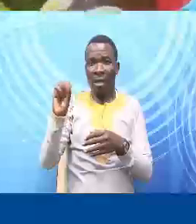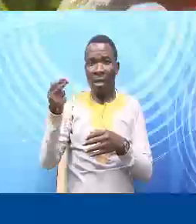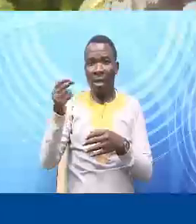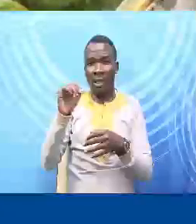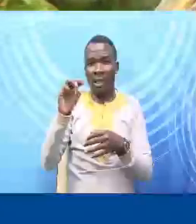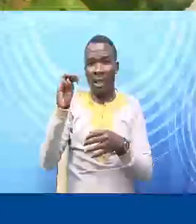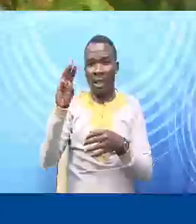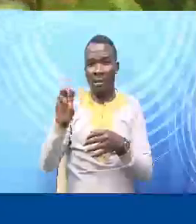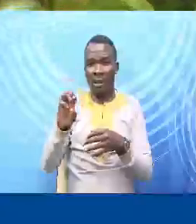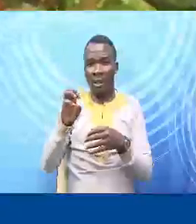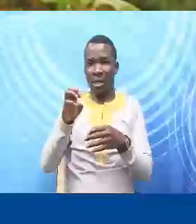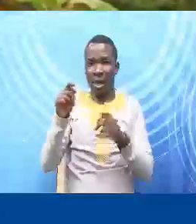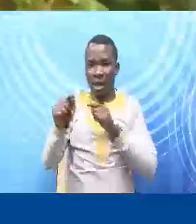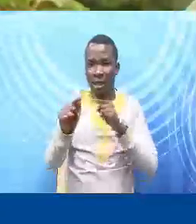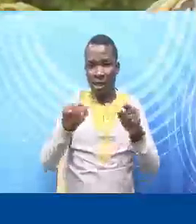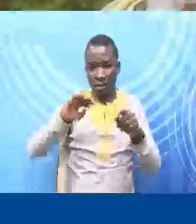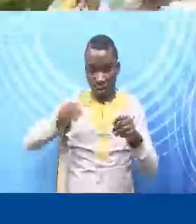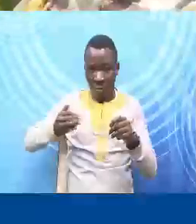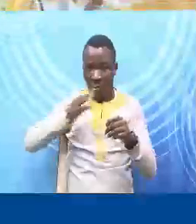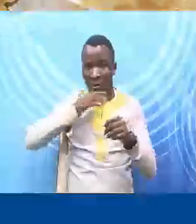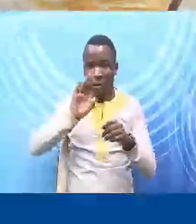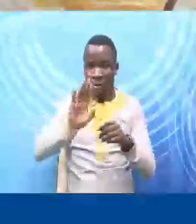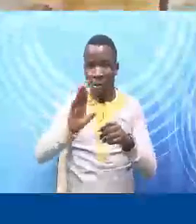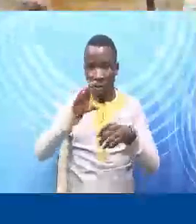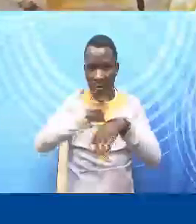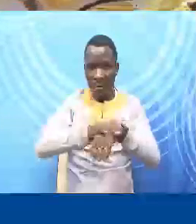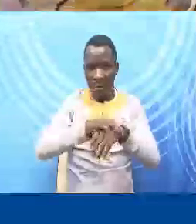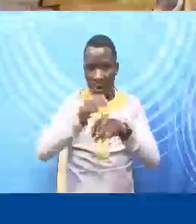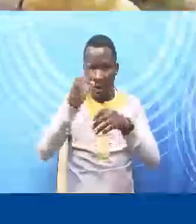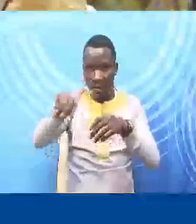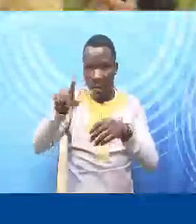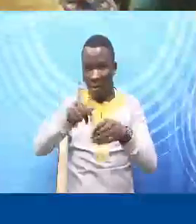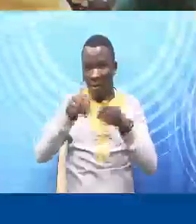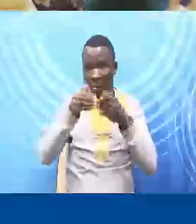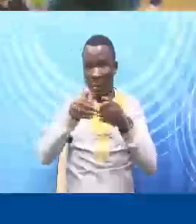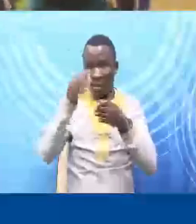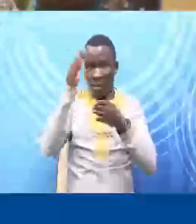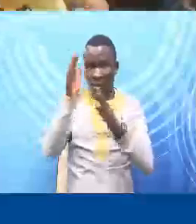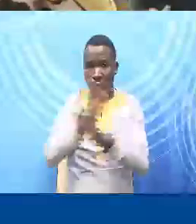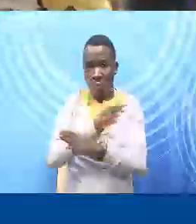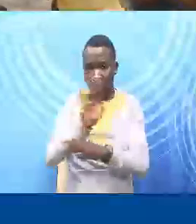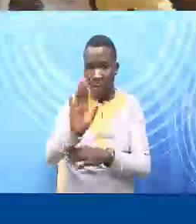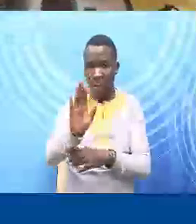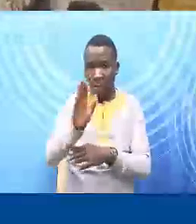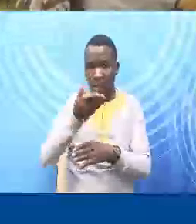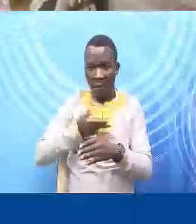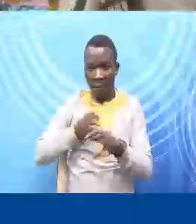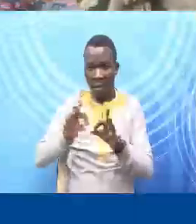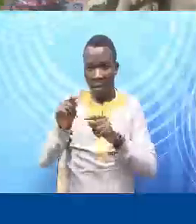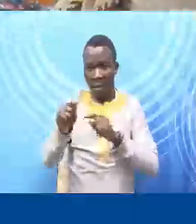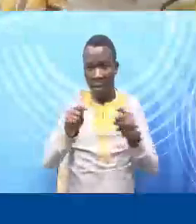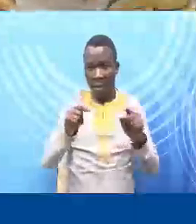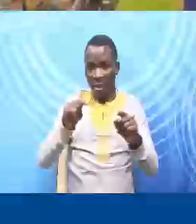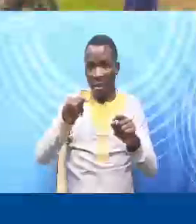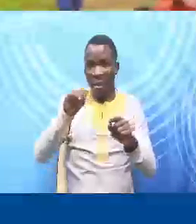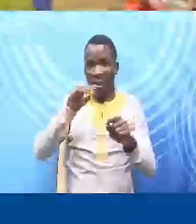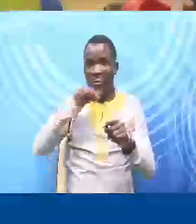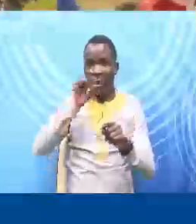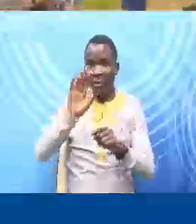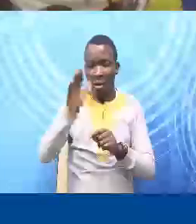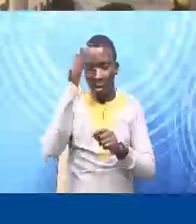cyuho akanamushinja ingeso z'ubusambanyi ku ruhande rwe yihakanye ibyo ashinjwa n'umugabo we kuko ngo asanzwe amugenza dore ko ngo yinjiye mu nzu y'aba basore